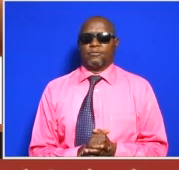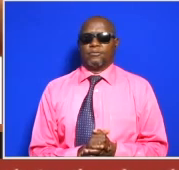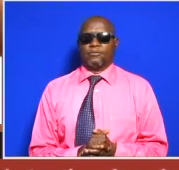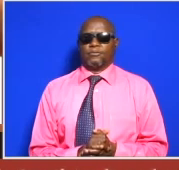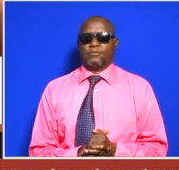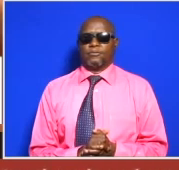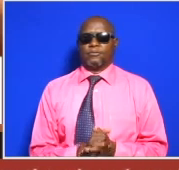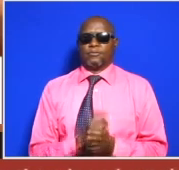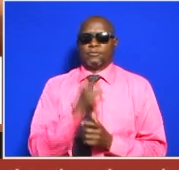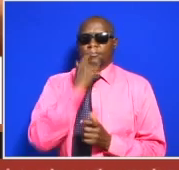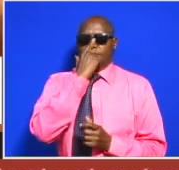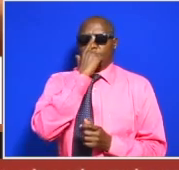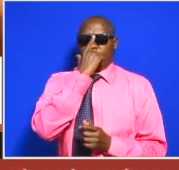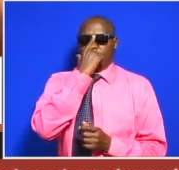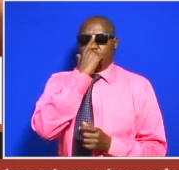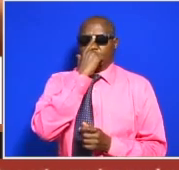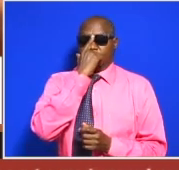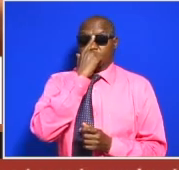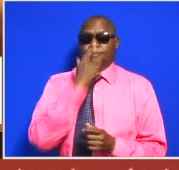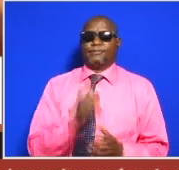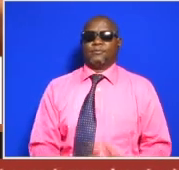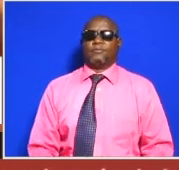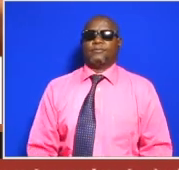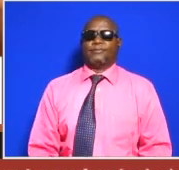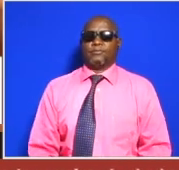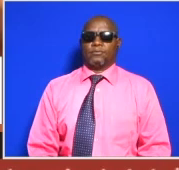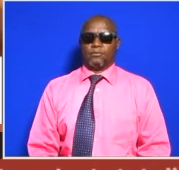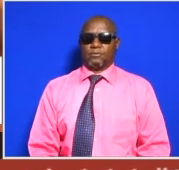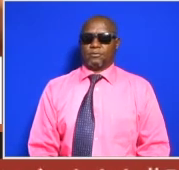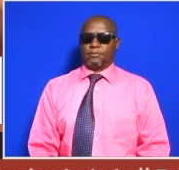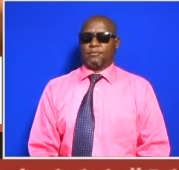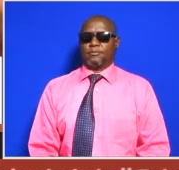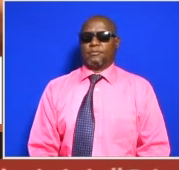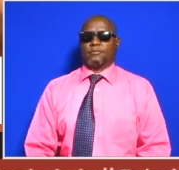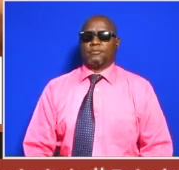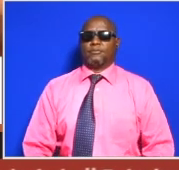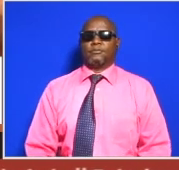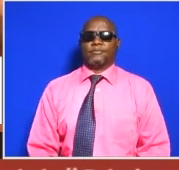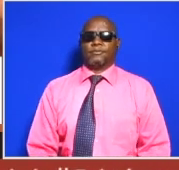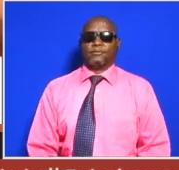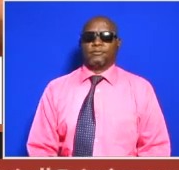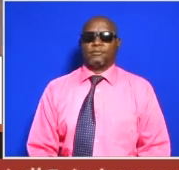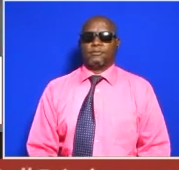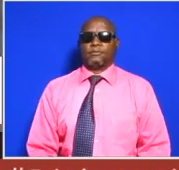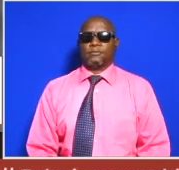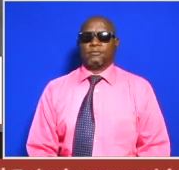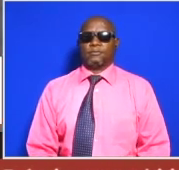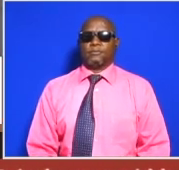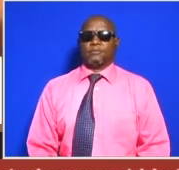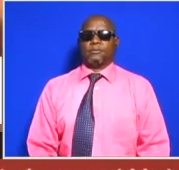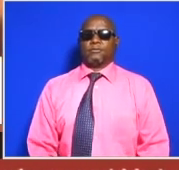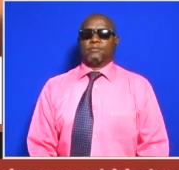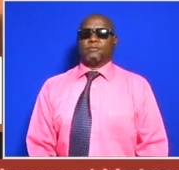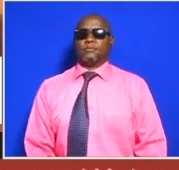gavana, tukisema asante sana kwa taa ambazo zimewekwa, na bado town bado tunahitaji taa